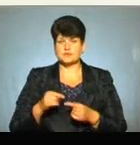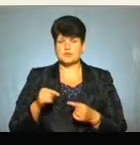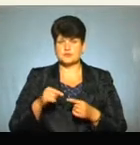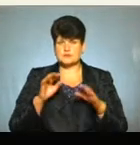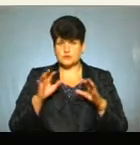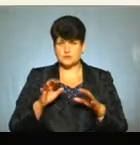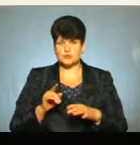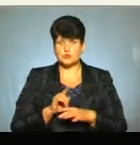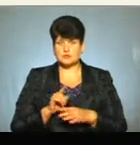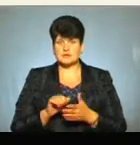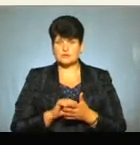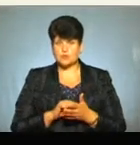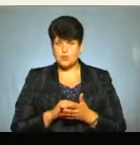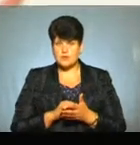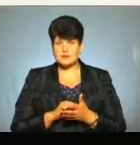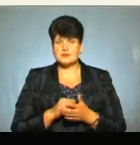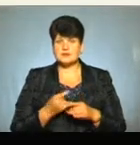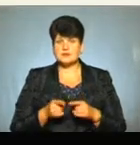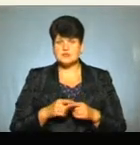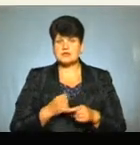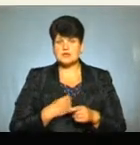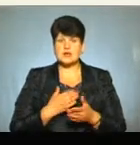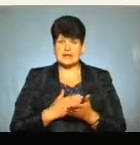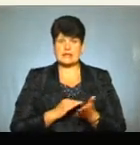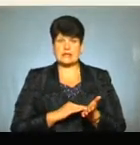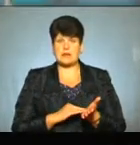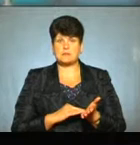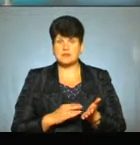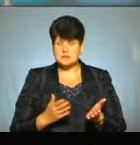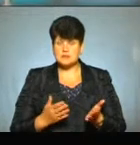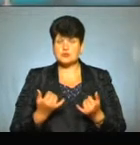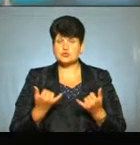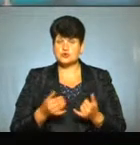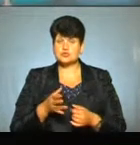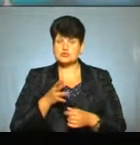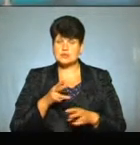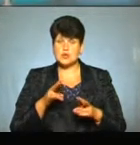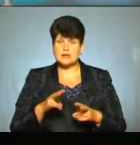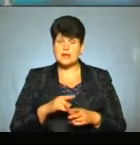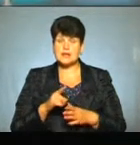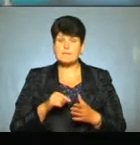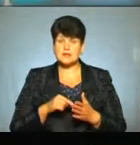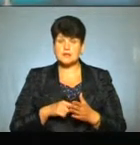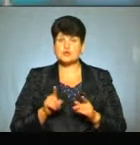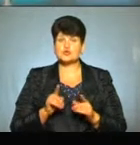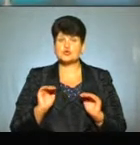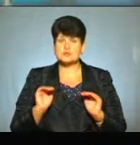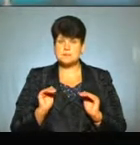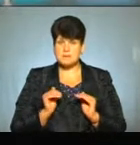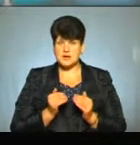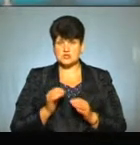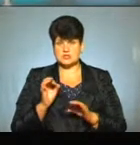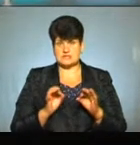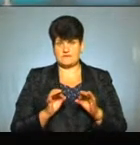до законодавчих і нормативних документів, це, на жаль, є приписано. На сьогоднішній час розглядається питання щодо зменшення